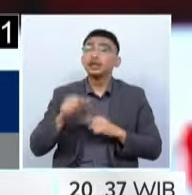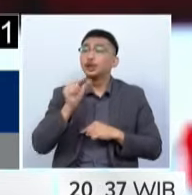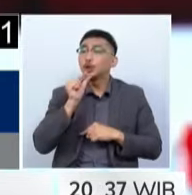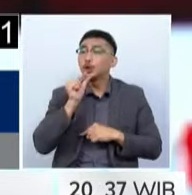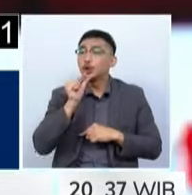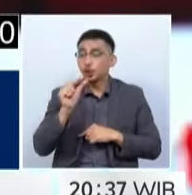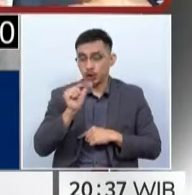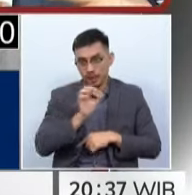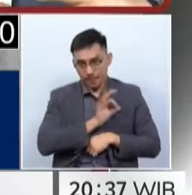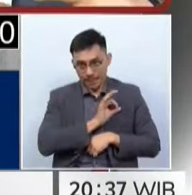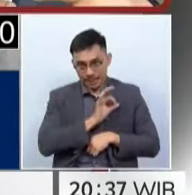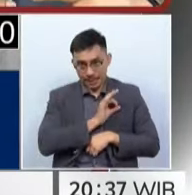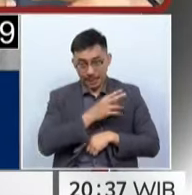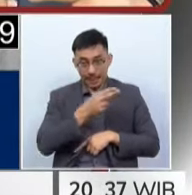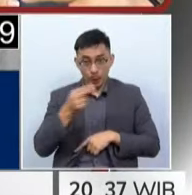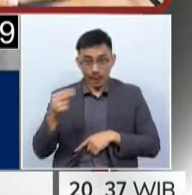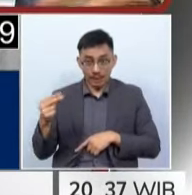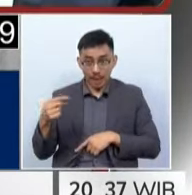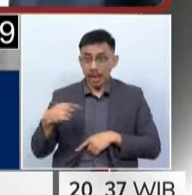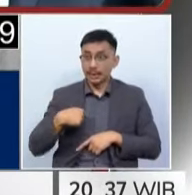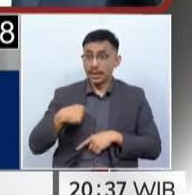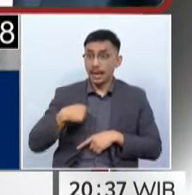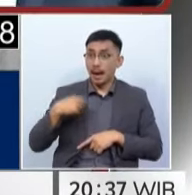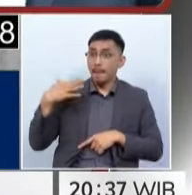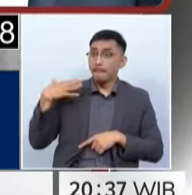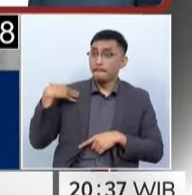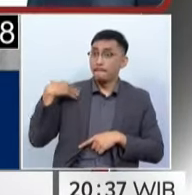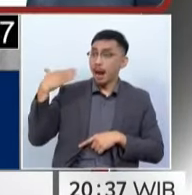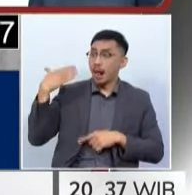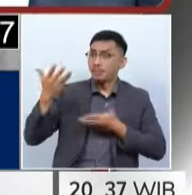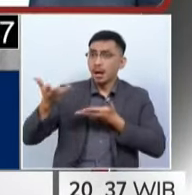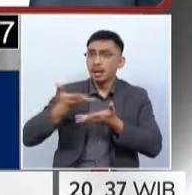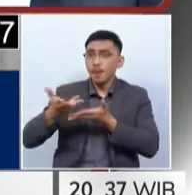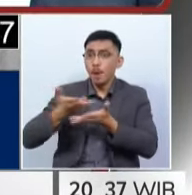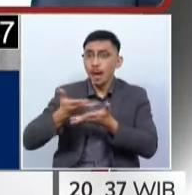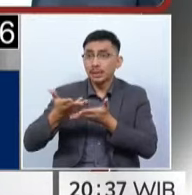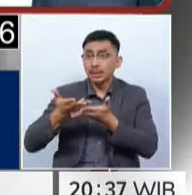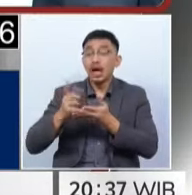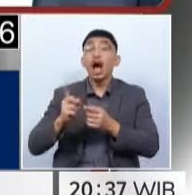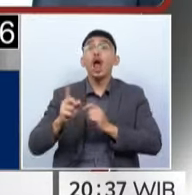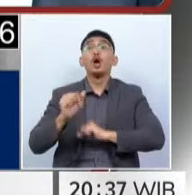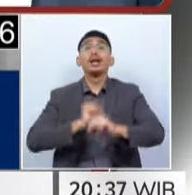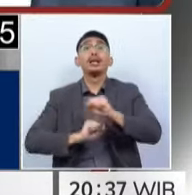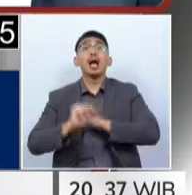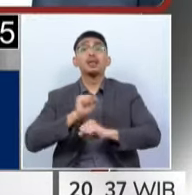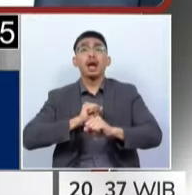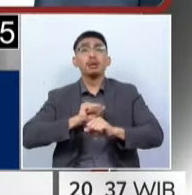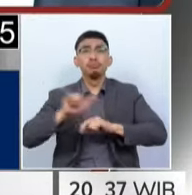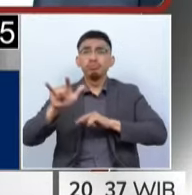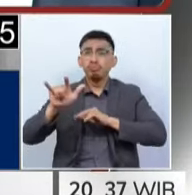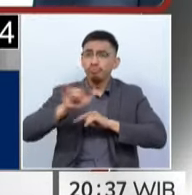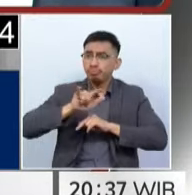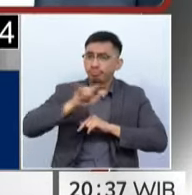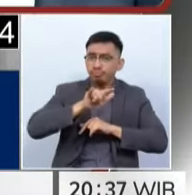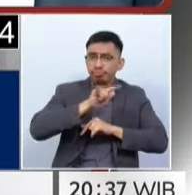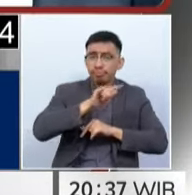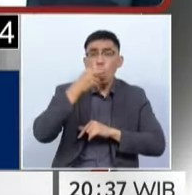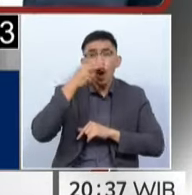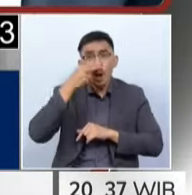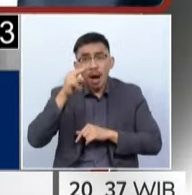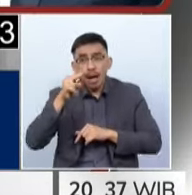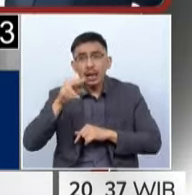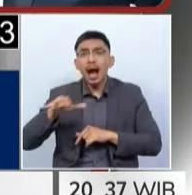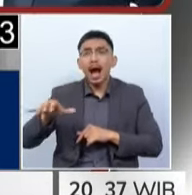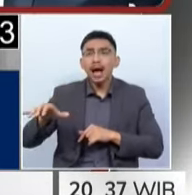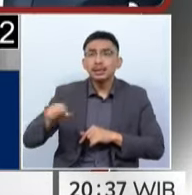diplomasi maka setiap kegiatan keluar negeri adalah bersama dengan delegasi kebudayaan delegasi seni dan datang ke